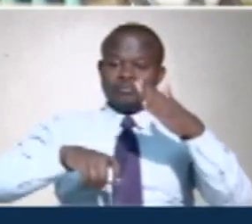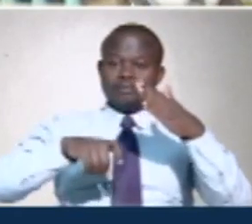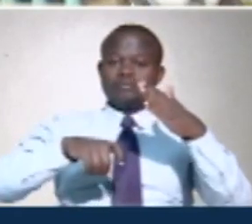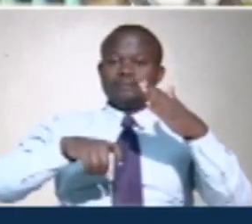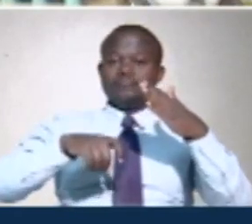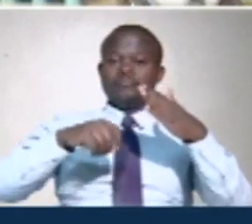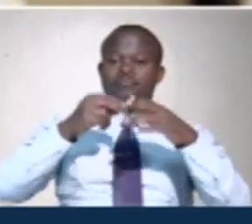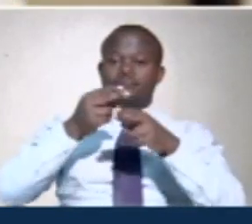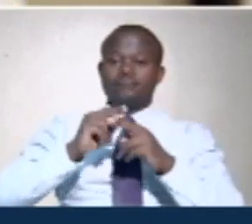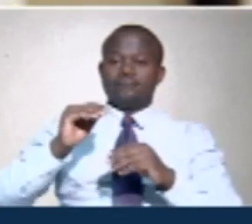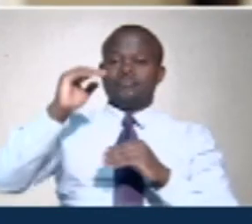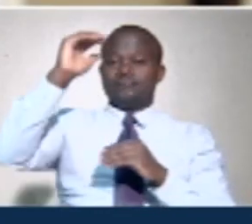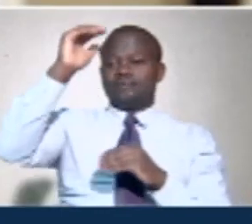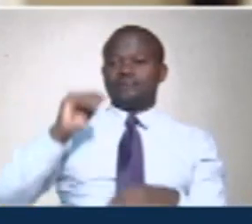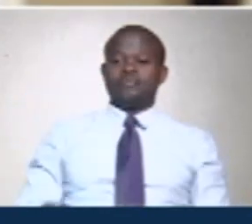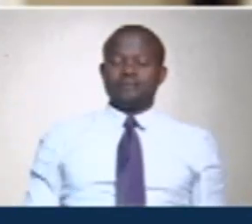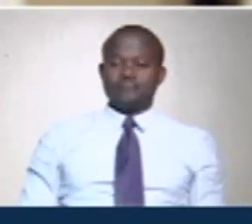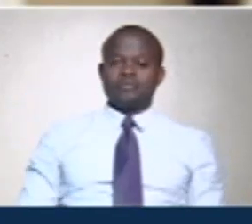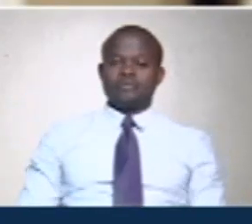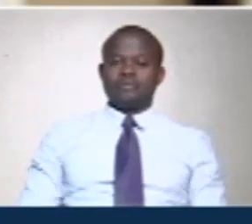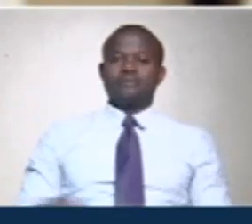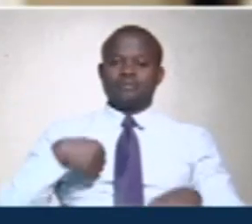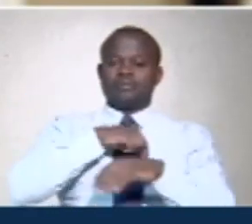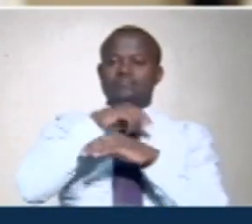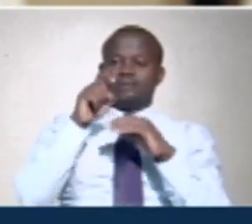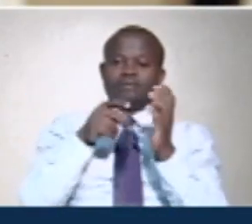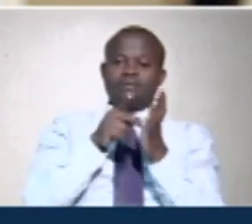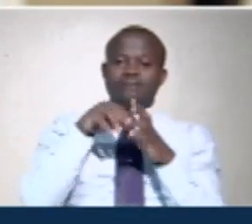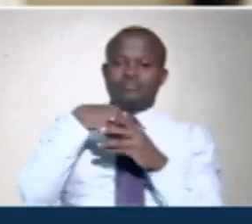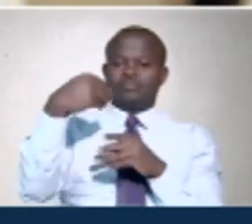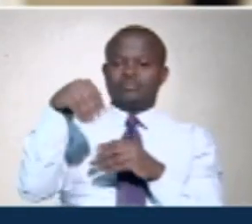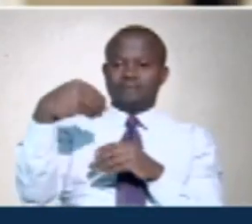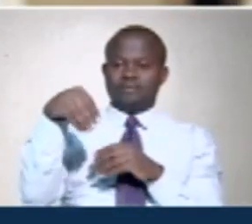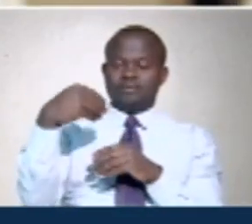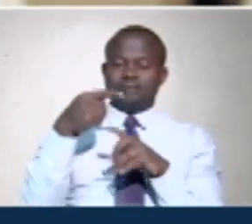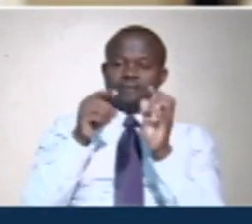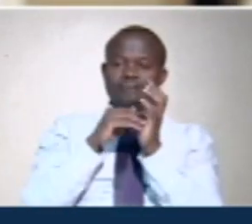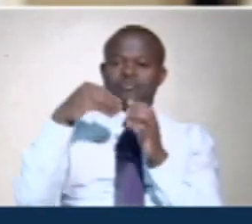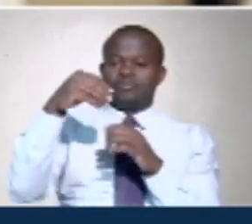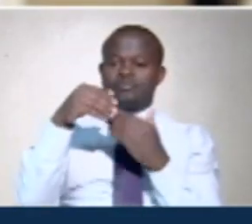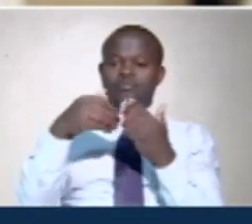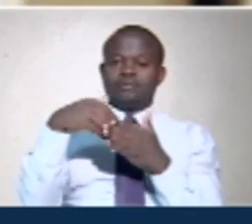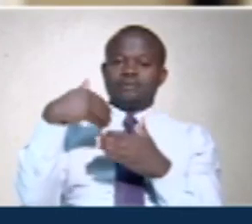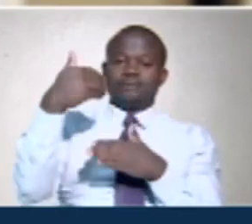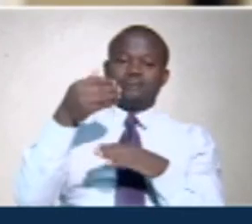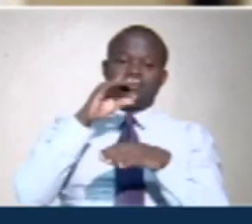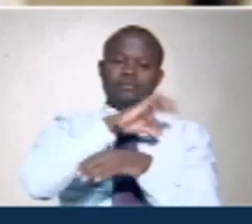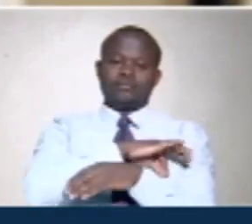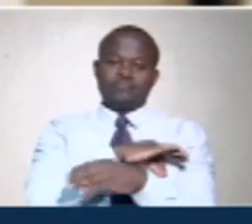idendi yangira zambuka kugira ngo rimanuke. Bariho baratubwira ko ngo tugomba kwishyura mu madolari. Kandi amadolari ahora yunguka.